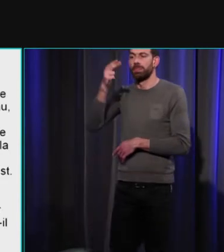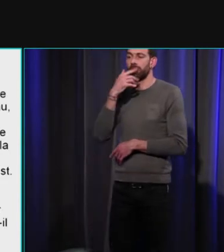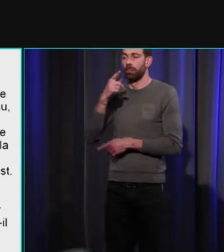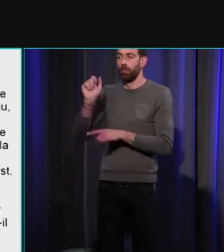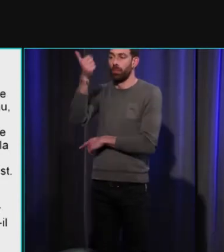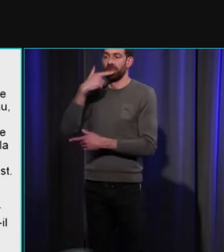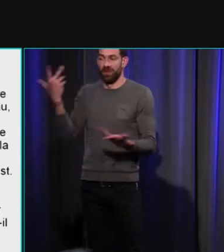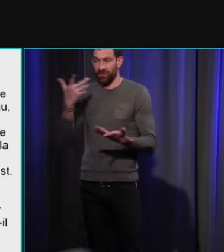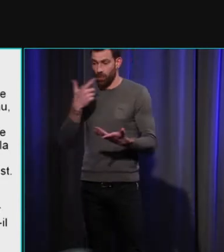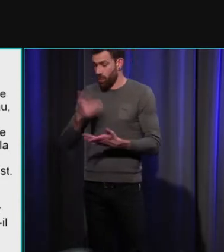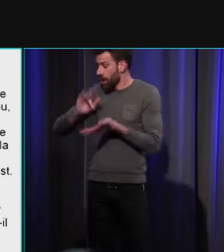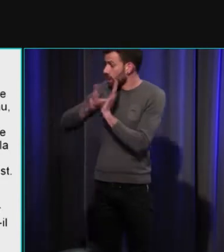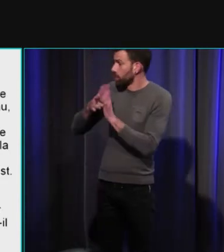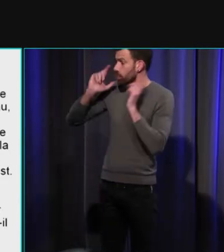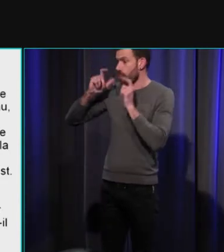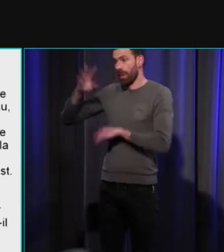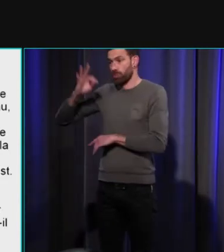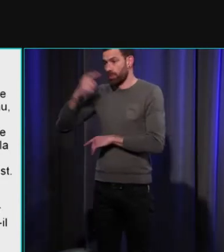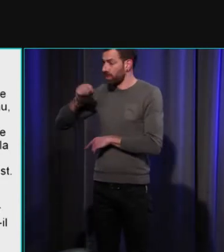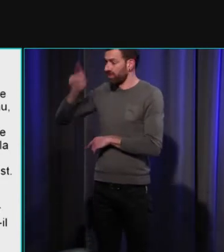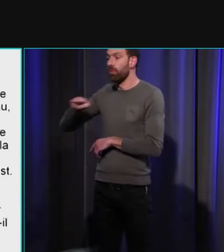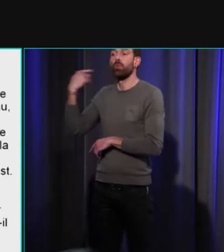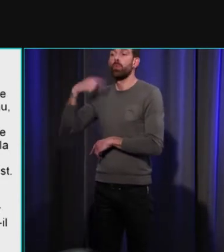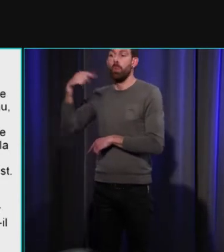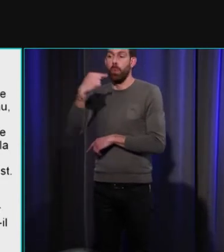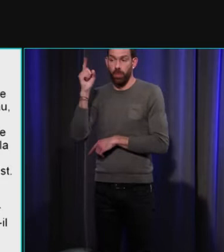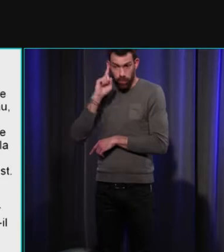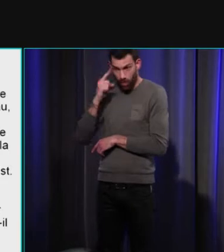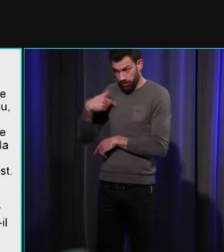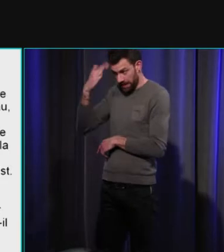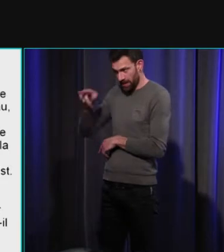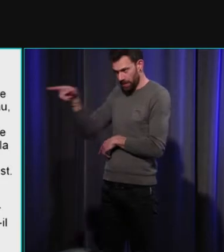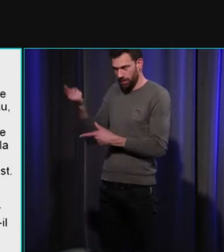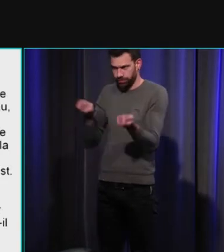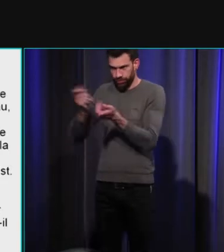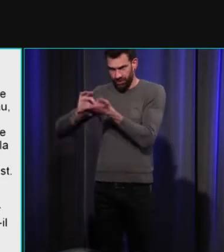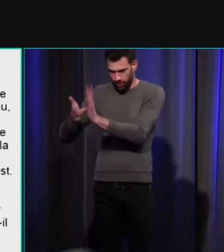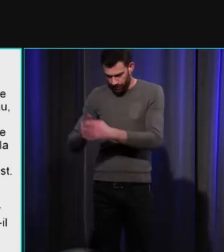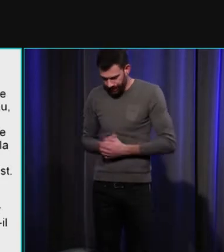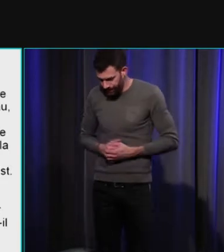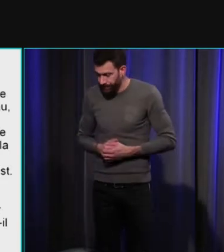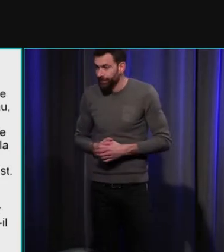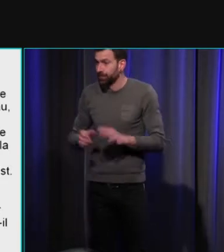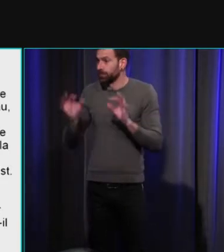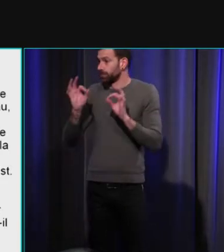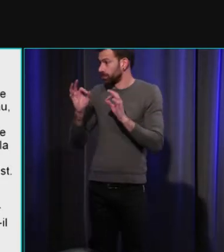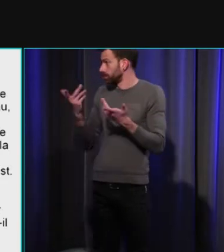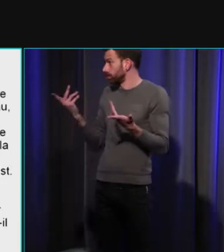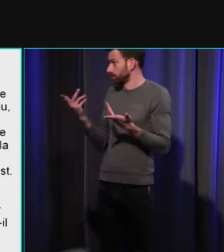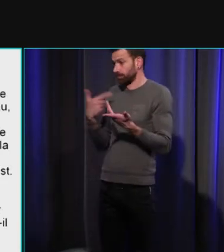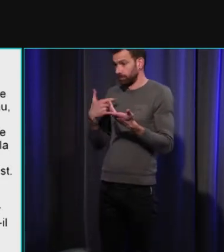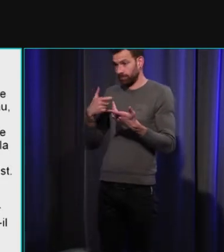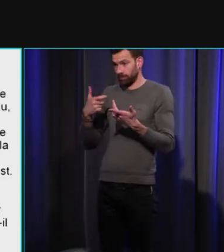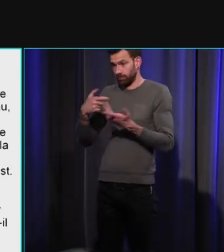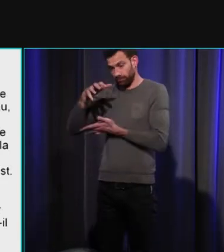hospitalier je vais pas d'ordre militaire parce qu'il savait que ce qui tenait le pays or regardez les critiques extrêmement forte eux l'ont